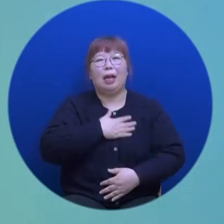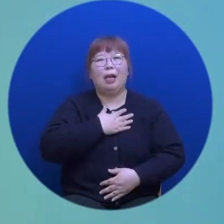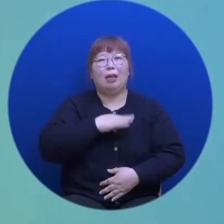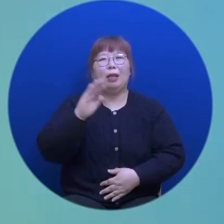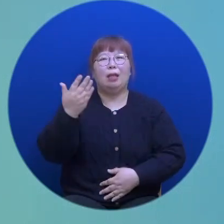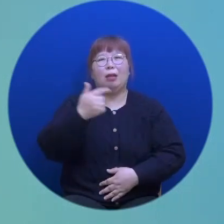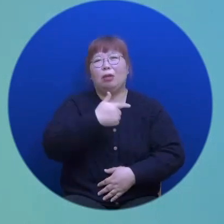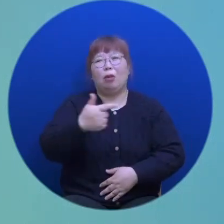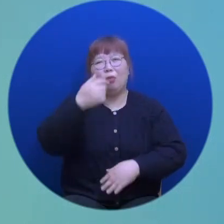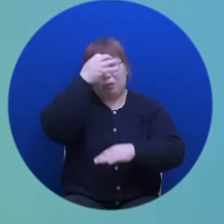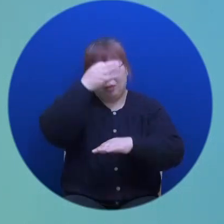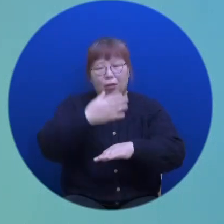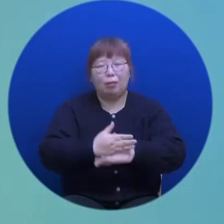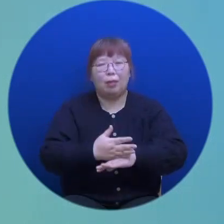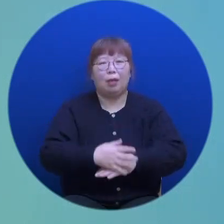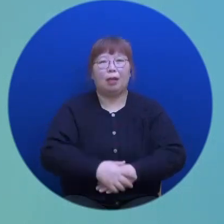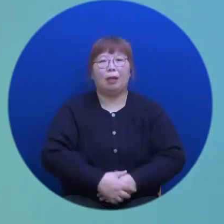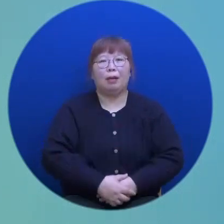죄송해요.